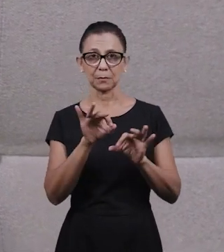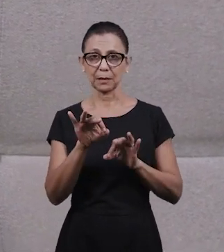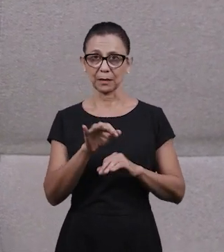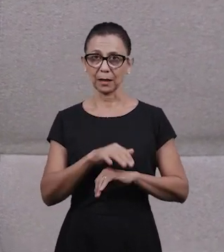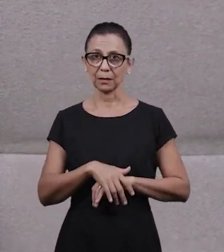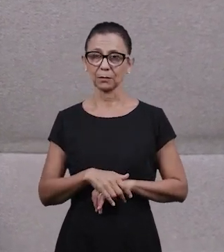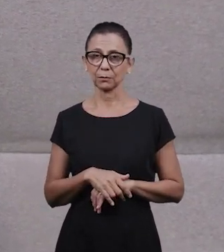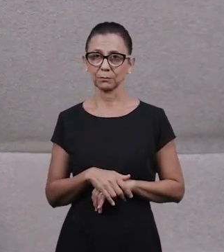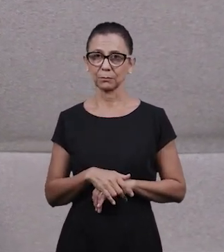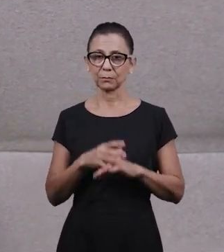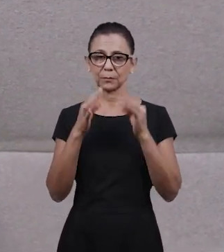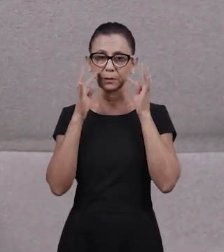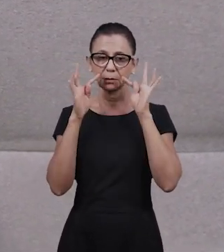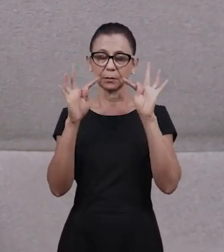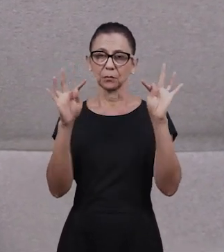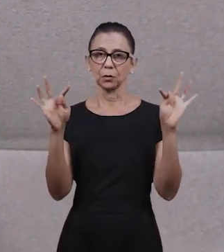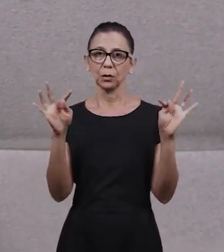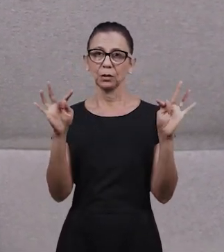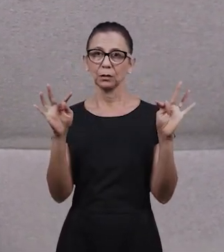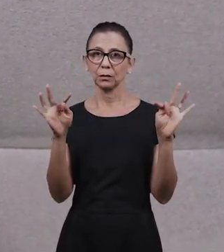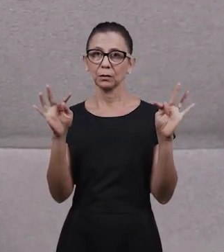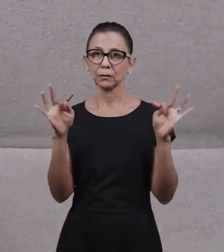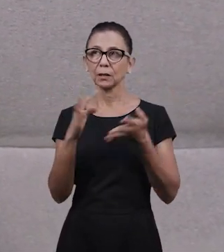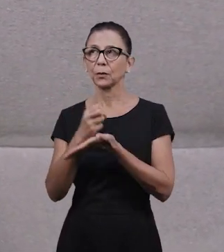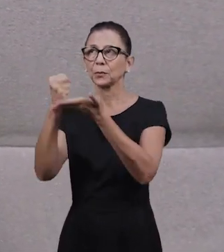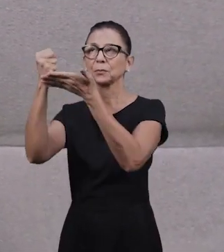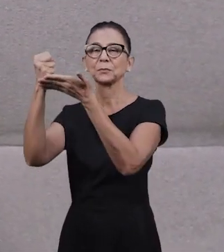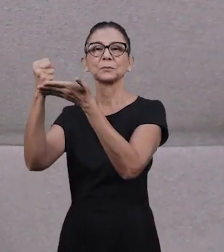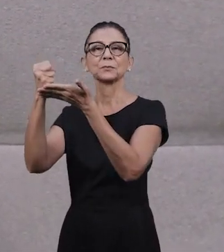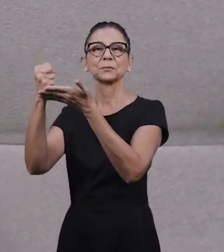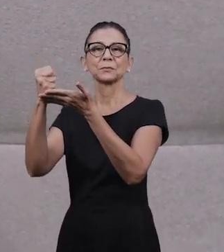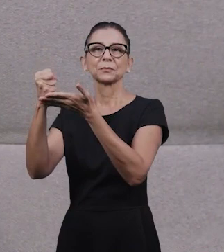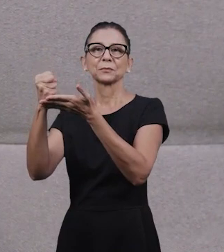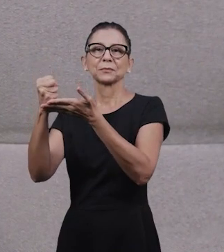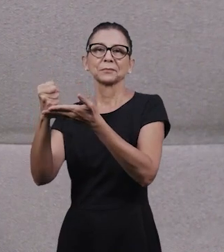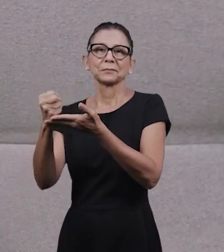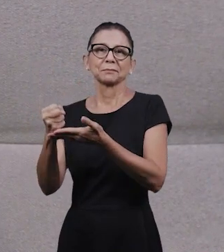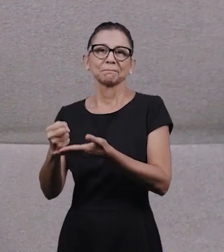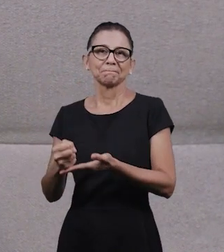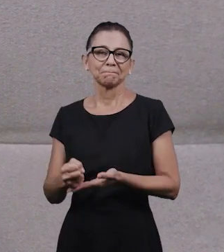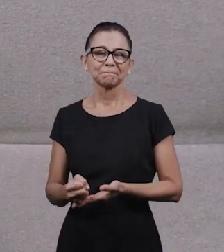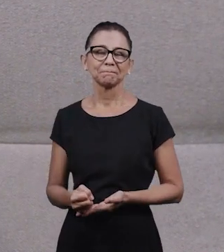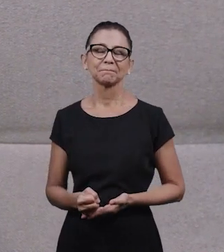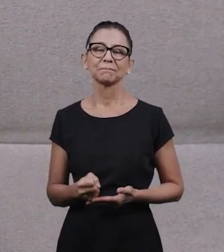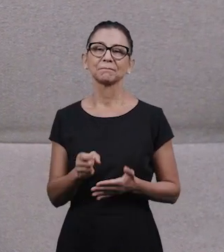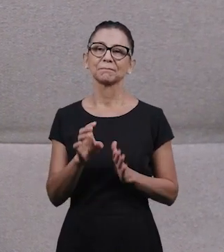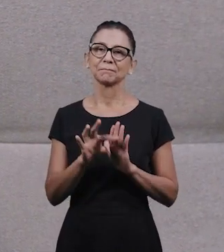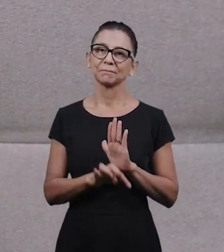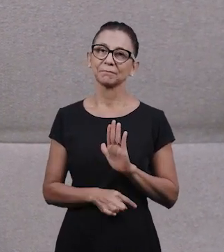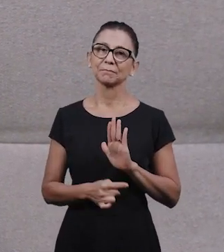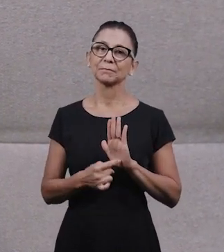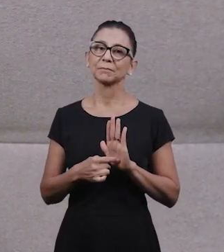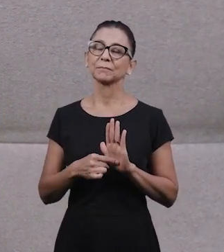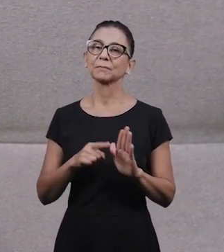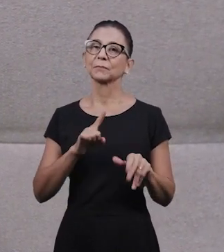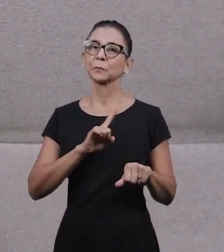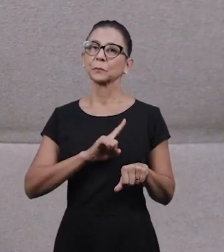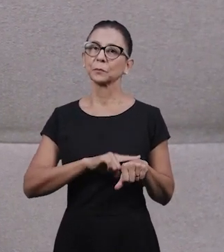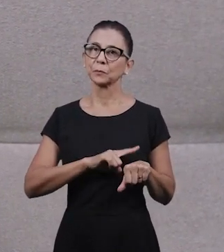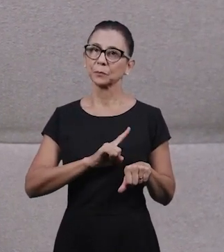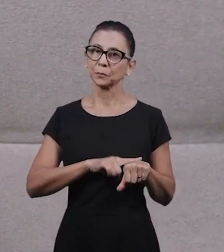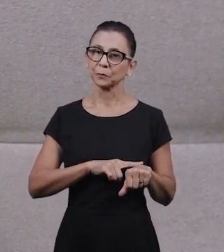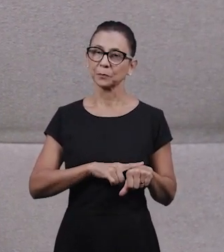C'est lui qui est en vigilance. Il ne va pas être pris de surprise. Il y aura un moment, le texte dit, la